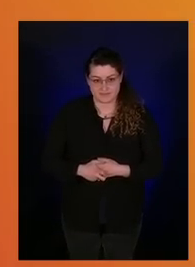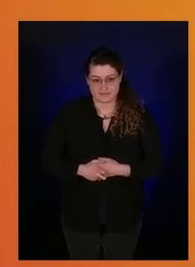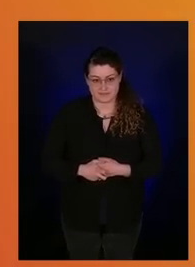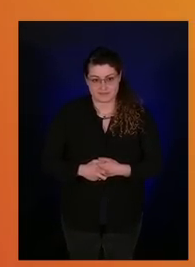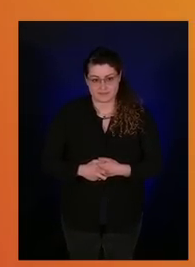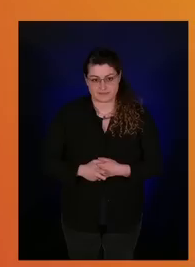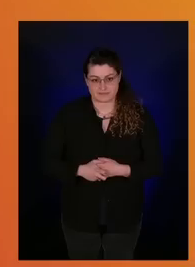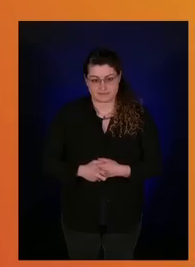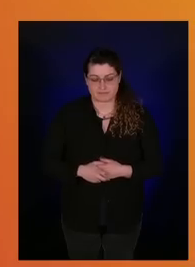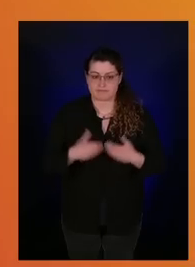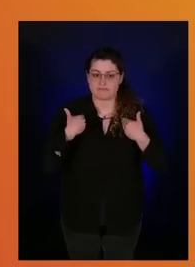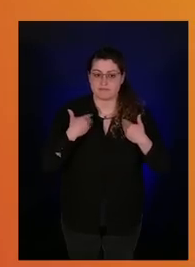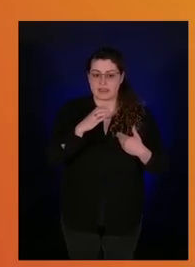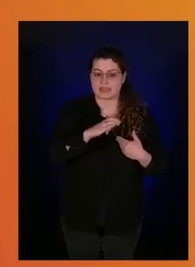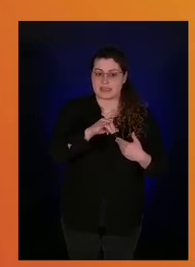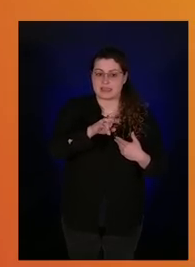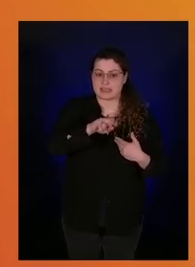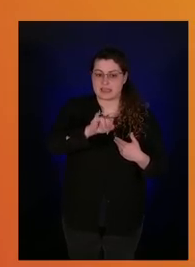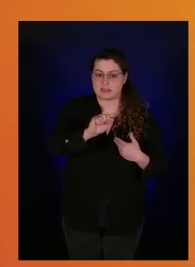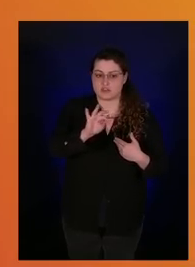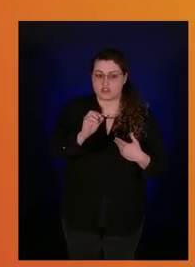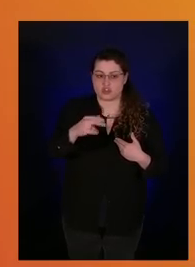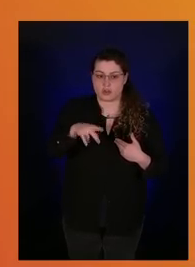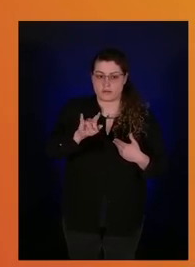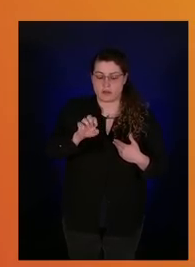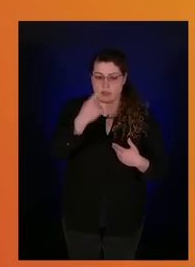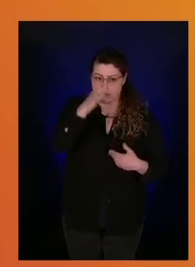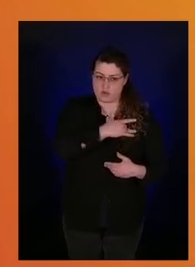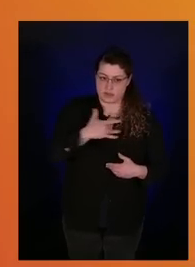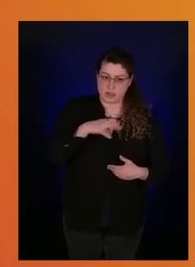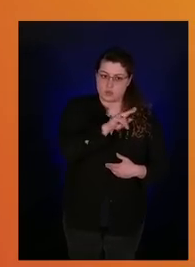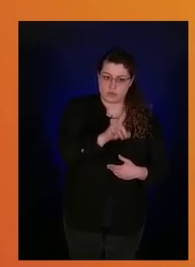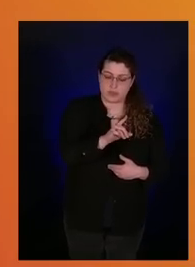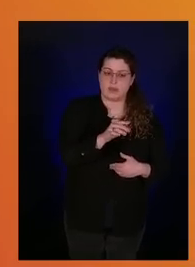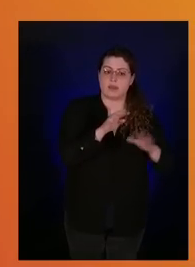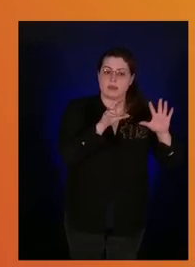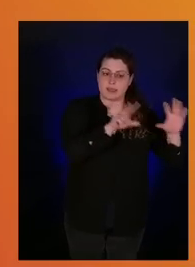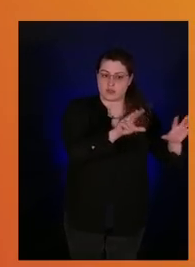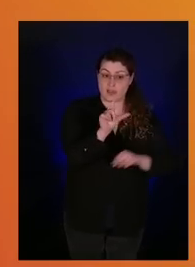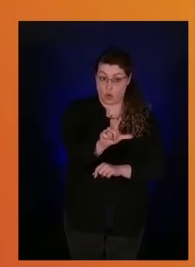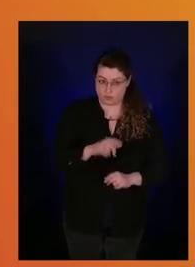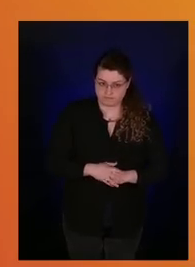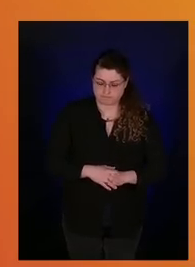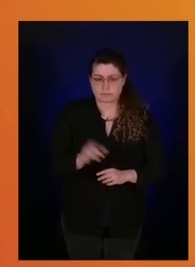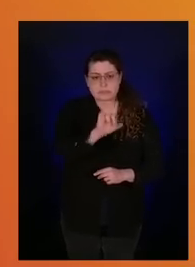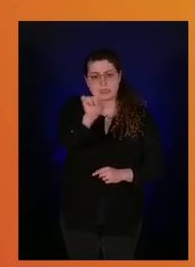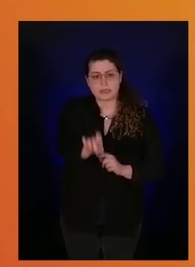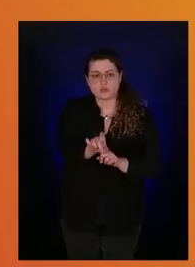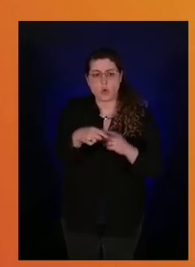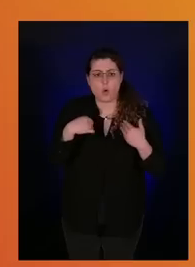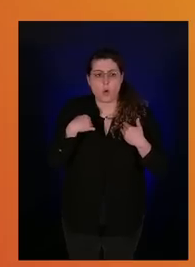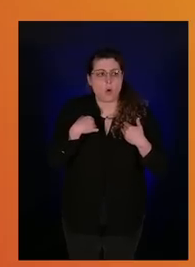Oui. Christophe Couler, pour la santé du EUD 82. C'est une question qui n'est